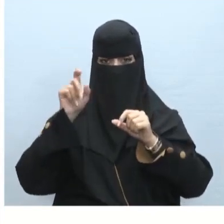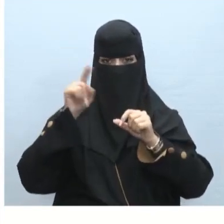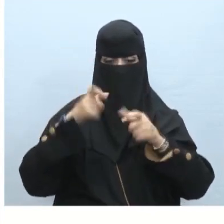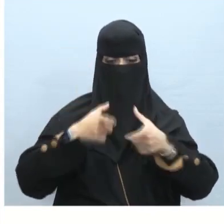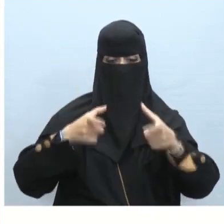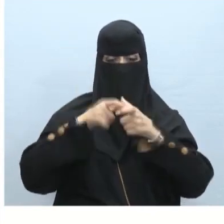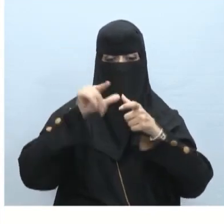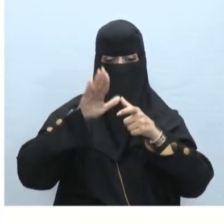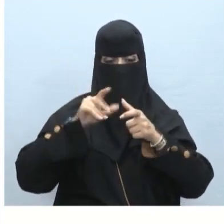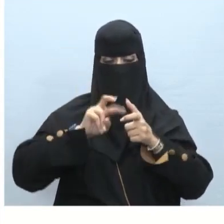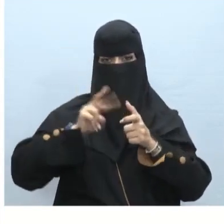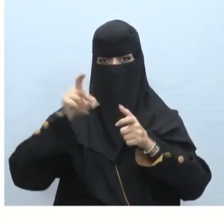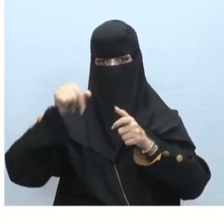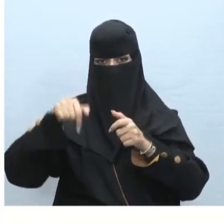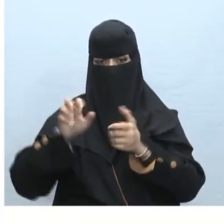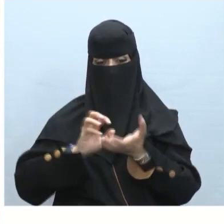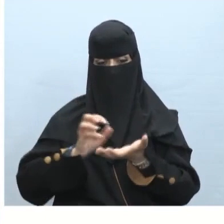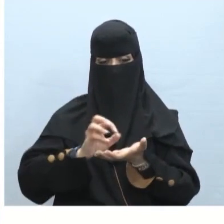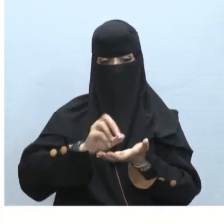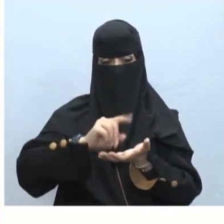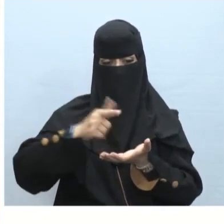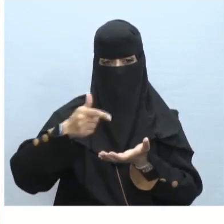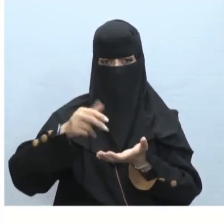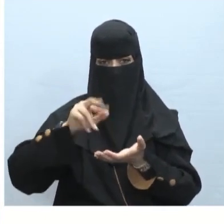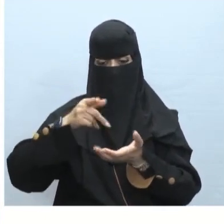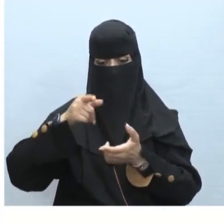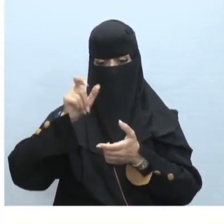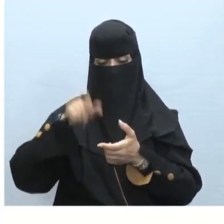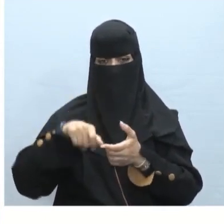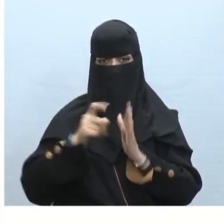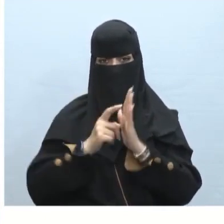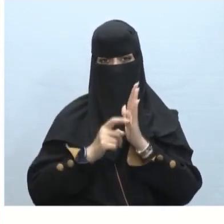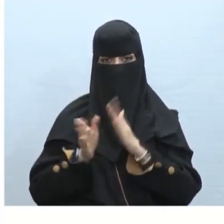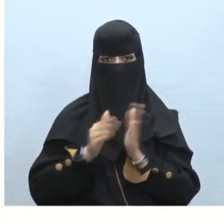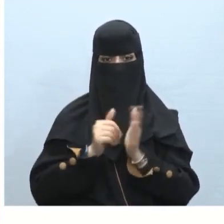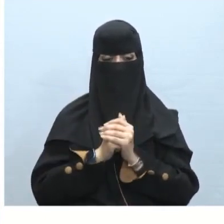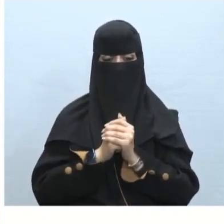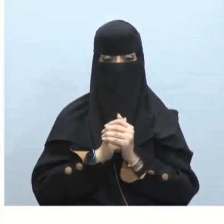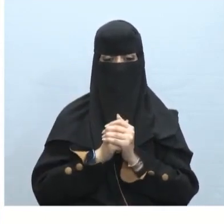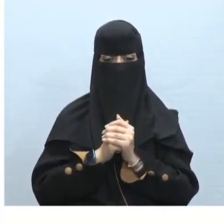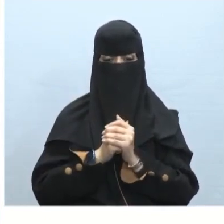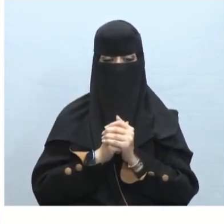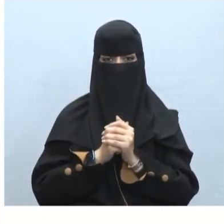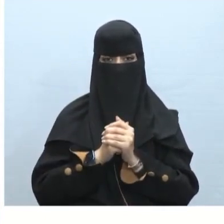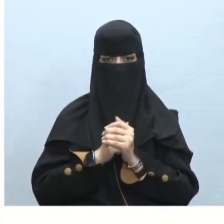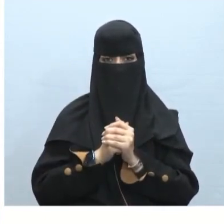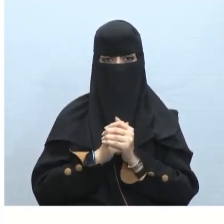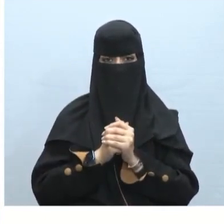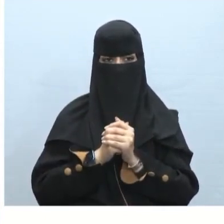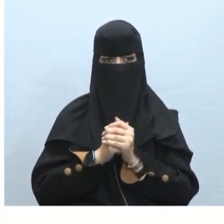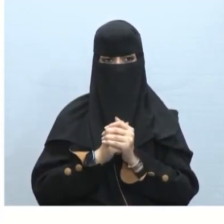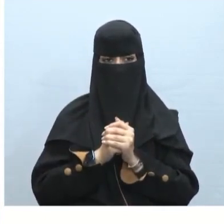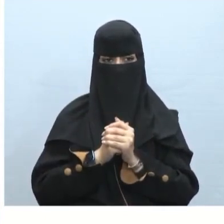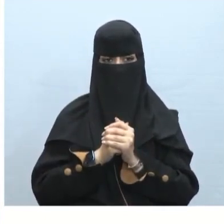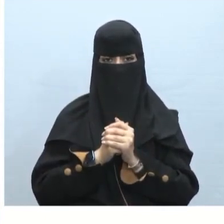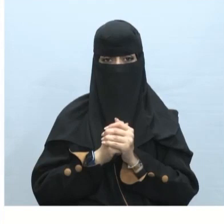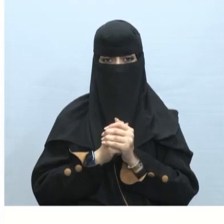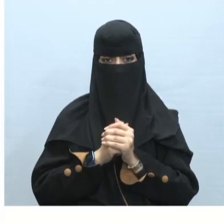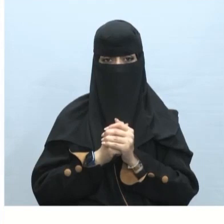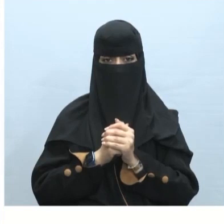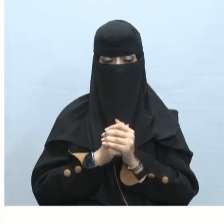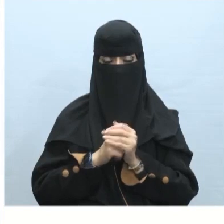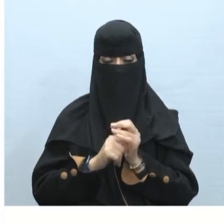والمجموعات بضغط زر الفاره الايمن على احد العناصر سنتعلم في هذا الدرس